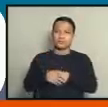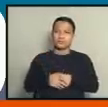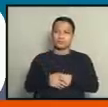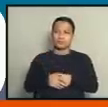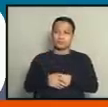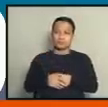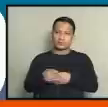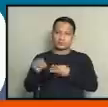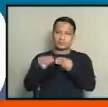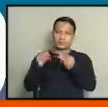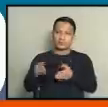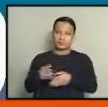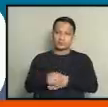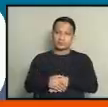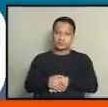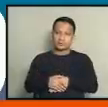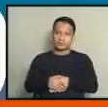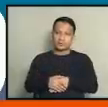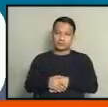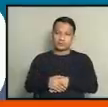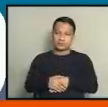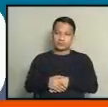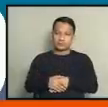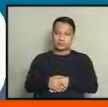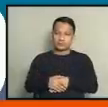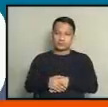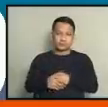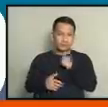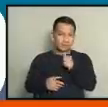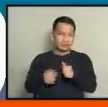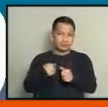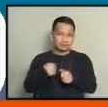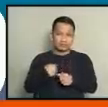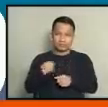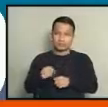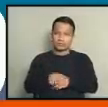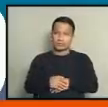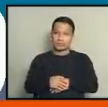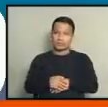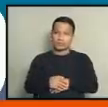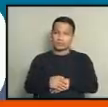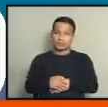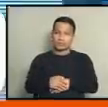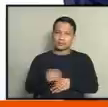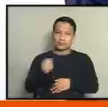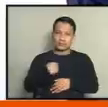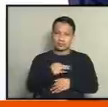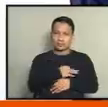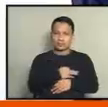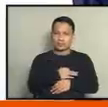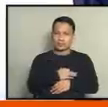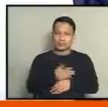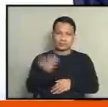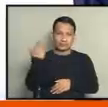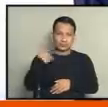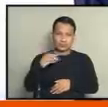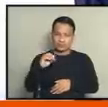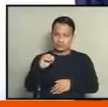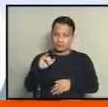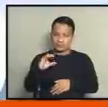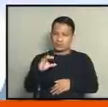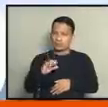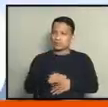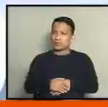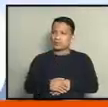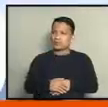po namin, regarding po. Di ba, sir, kayo po may-ari, sir? Hindi po. Sa inspector po ako, sir. Huwag si namin dati, sir.